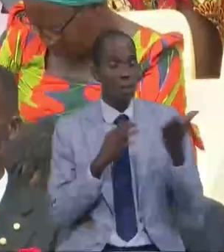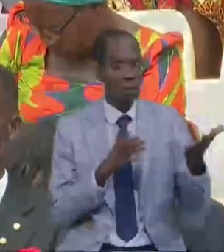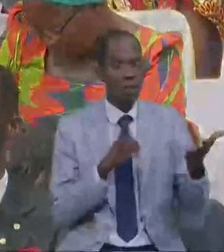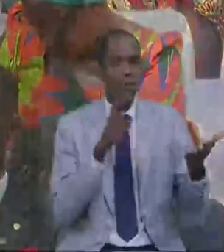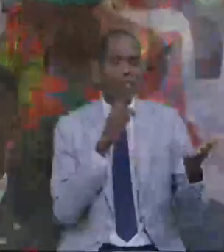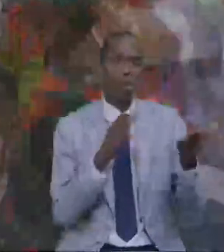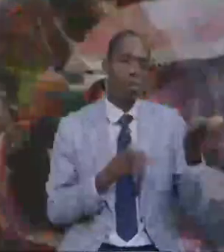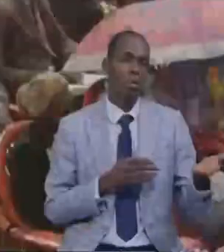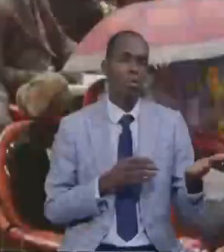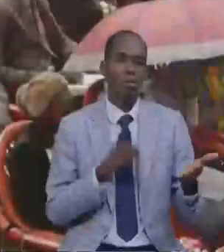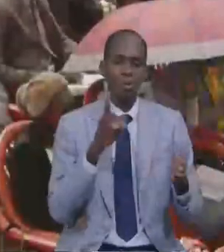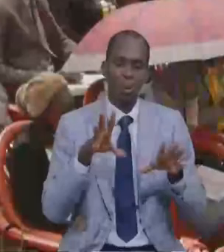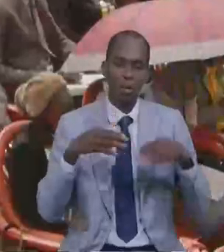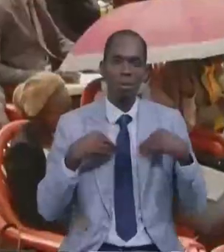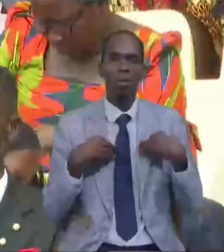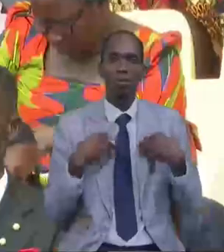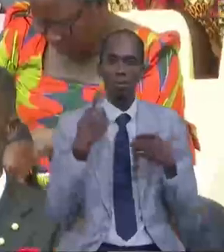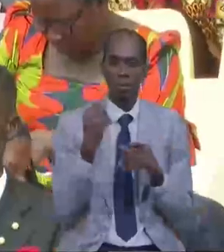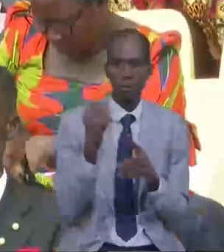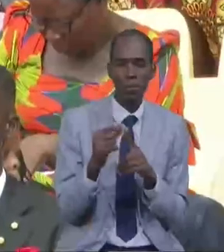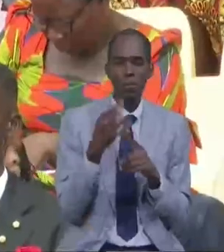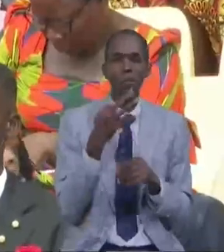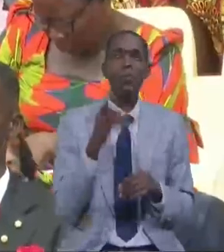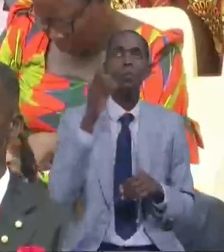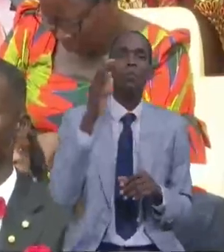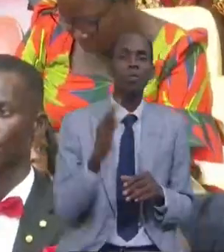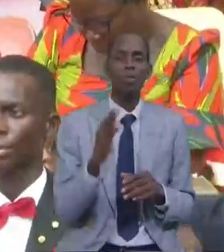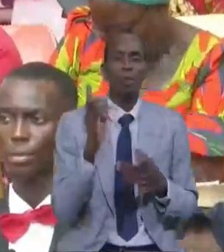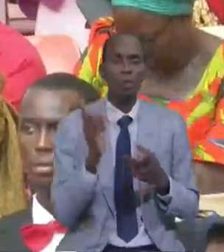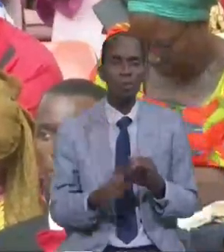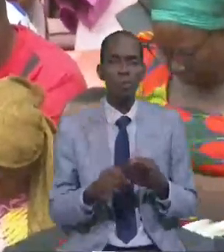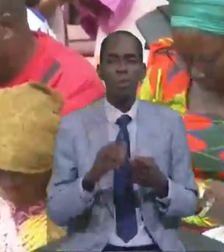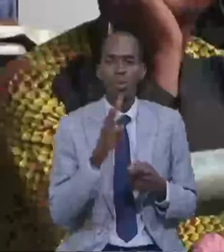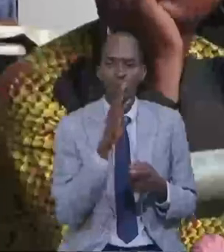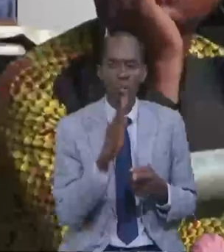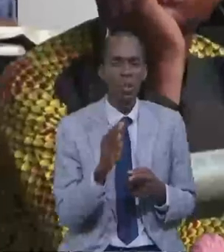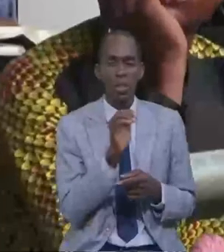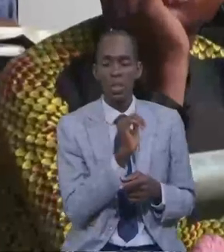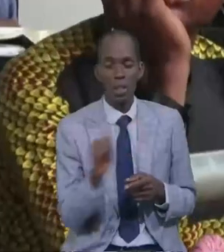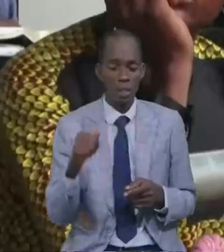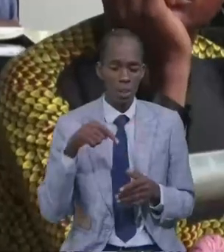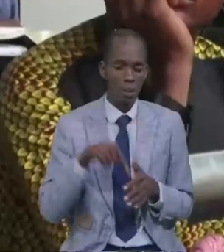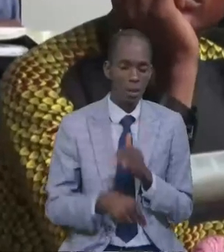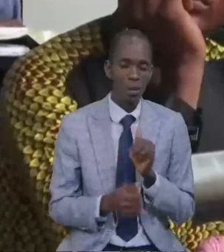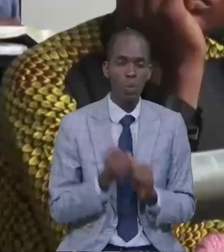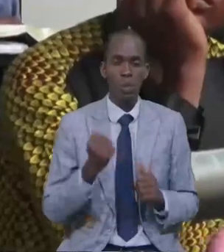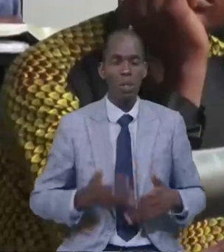Être à la vie profonde, l'église biblique à la vie profonde, tu dois accepter la Bible. Croire en la